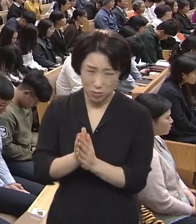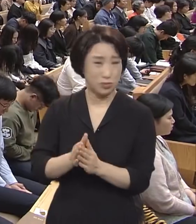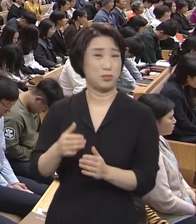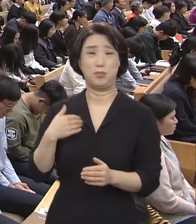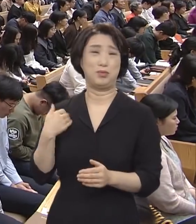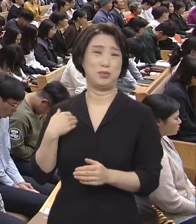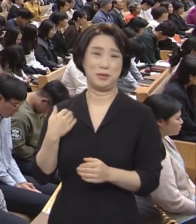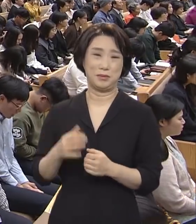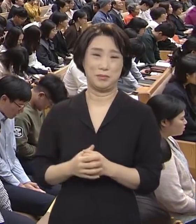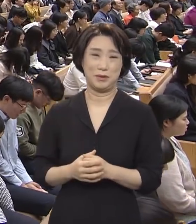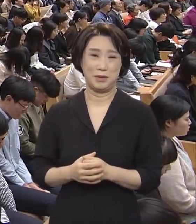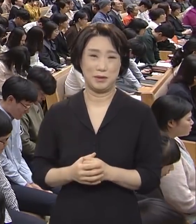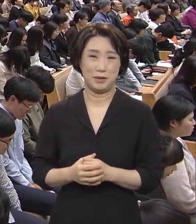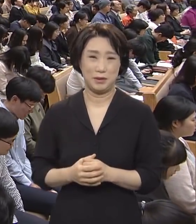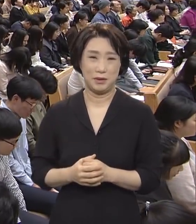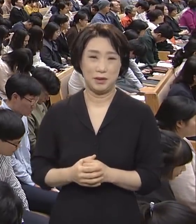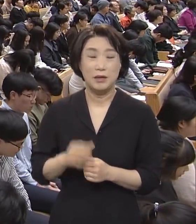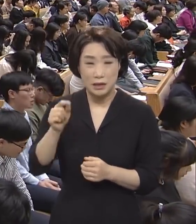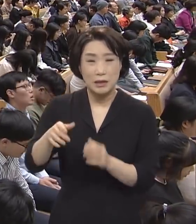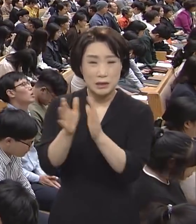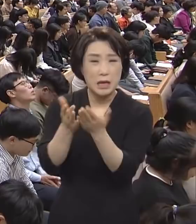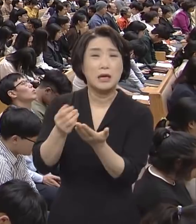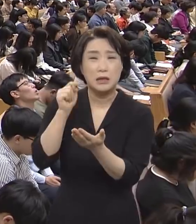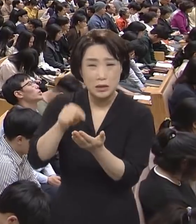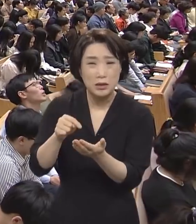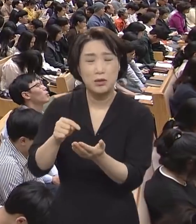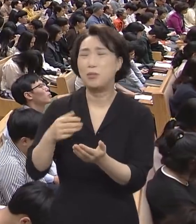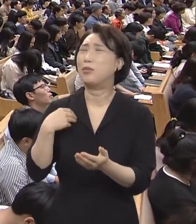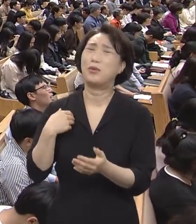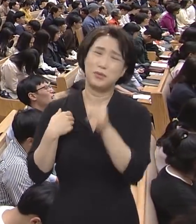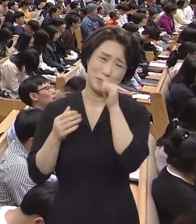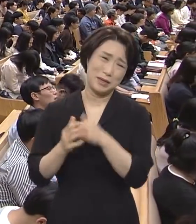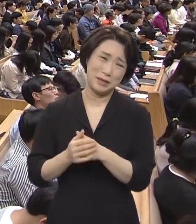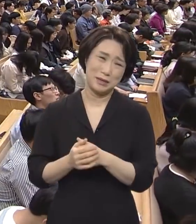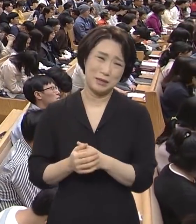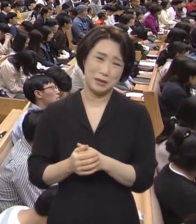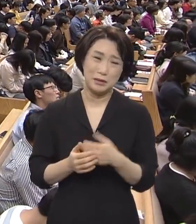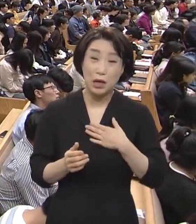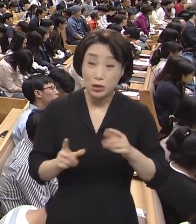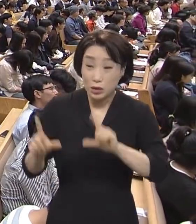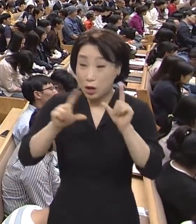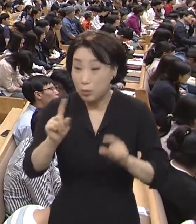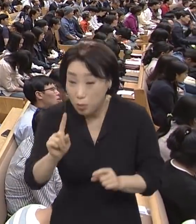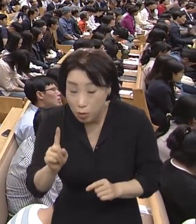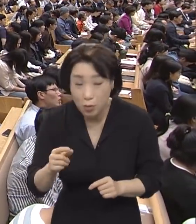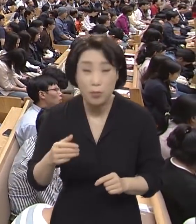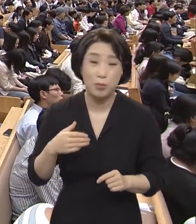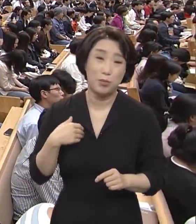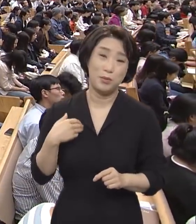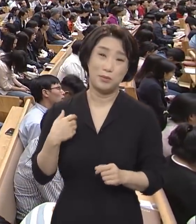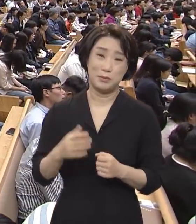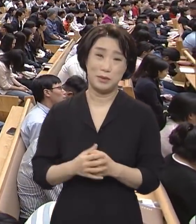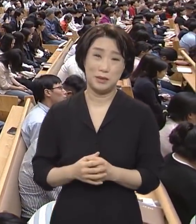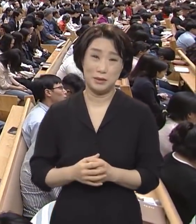교과서를 모릅니다 어떻게 사는가를 모릅니다